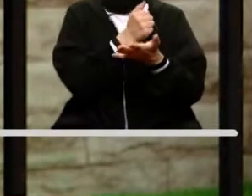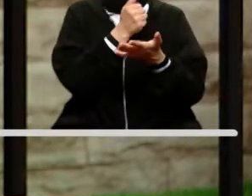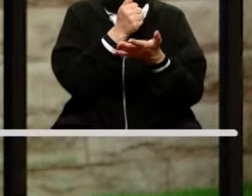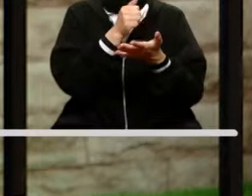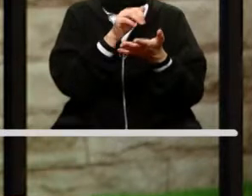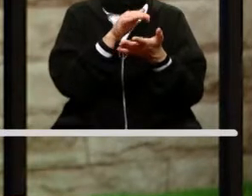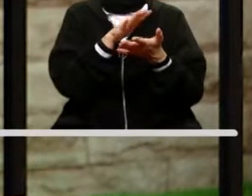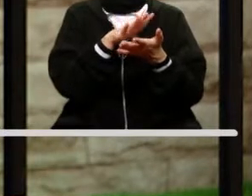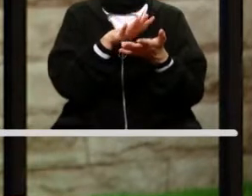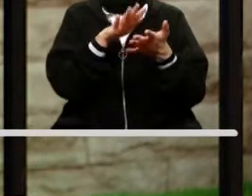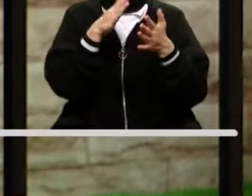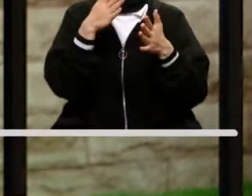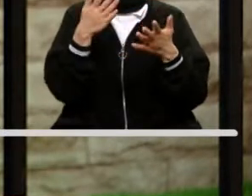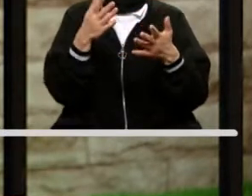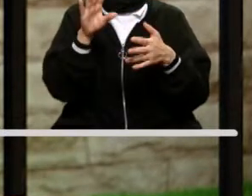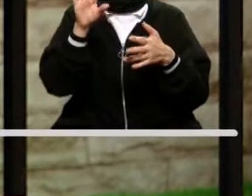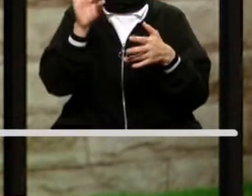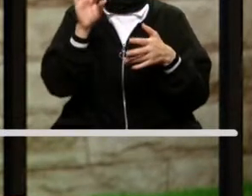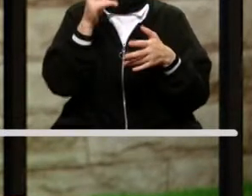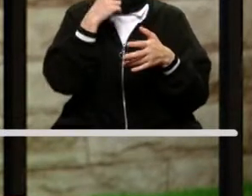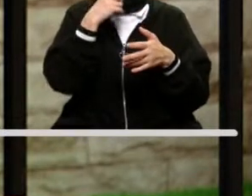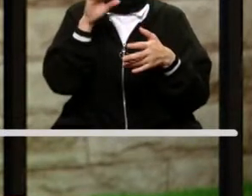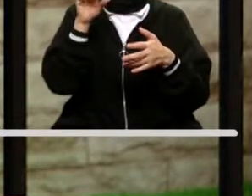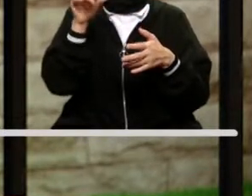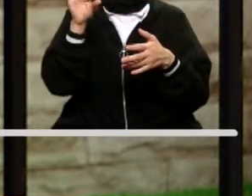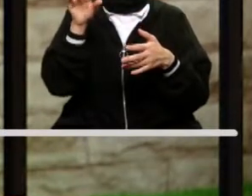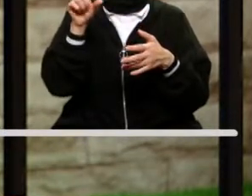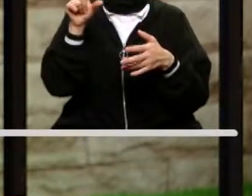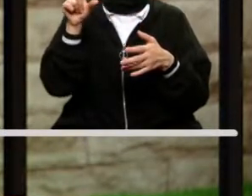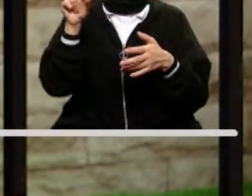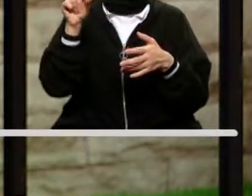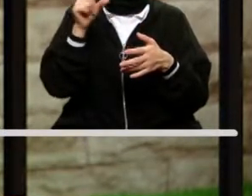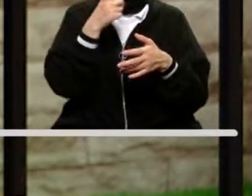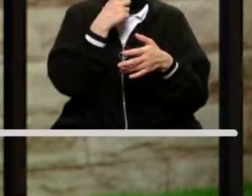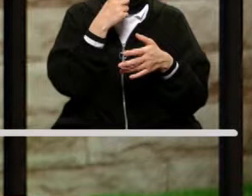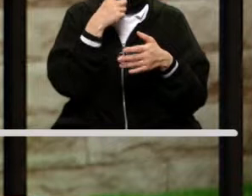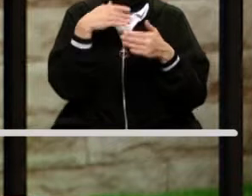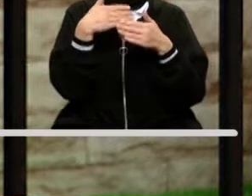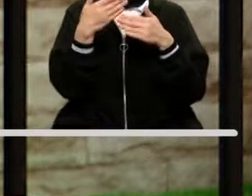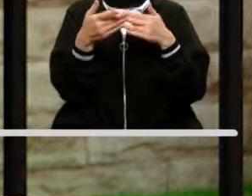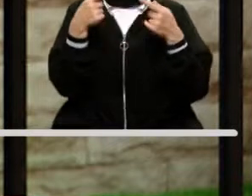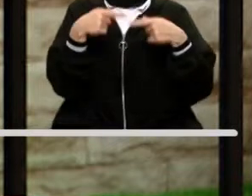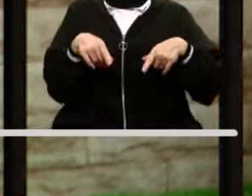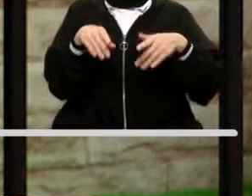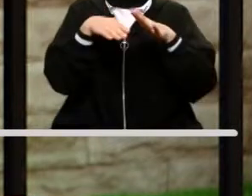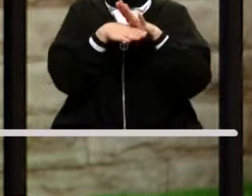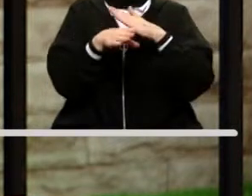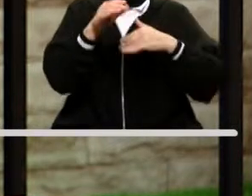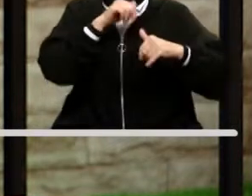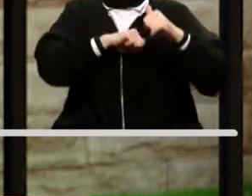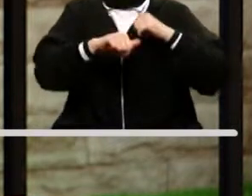11 yıllık bir şeyin sınavı üniversiteye kazanıyor. 8 yıllık sonunda gideceği liseyi belirliyor. Bunlar hep sınavlarla oluyor. Sınav